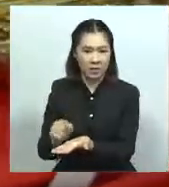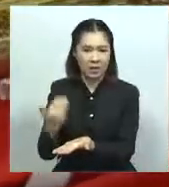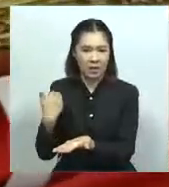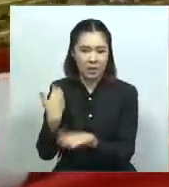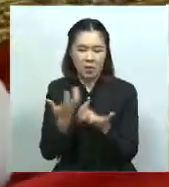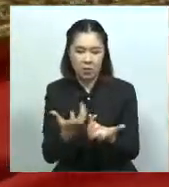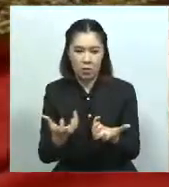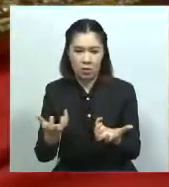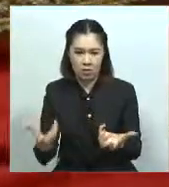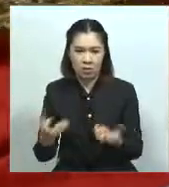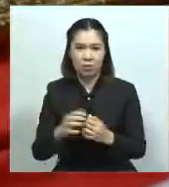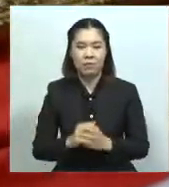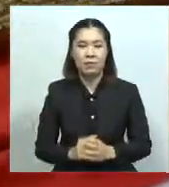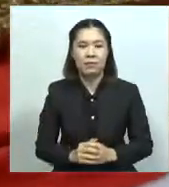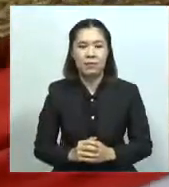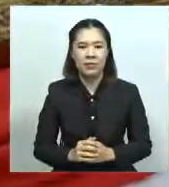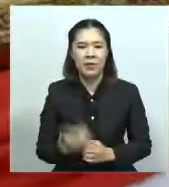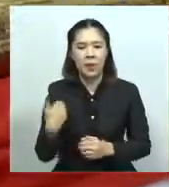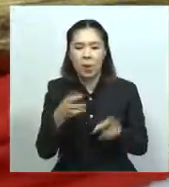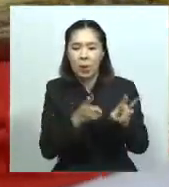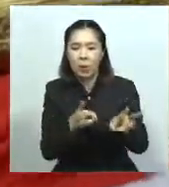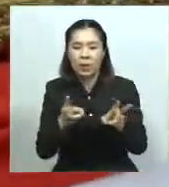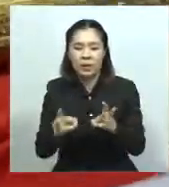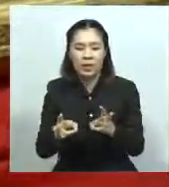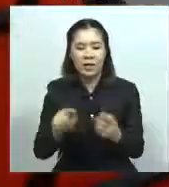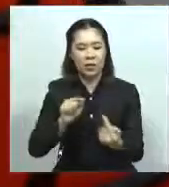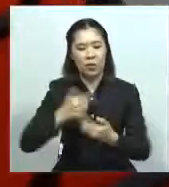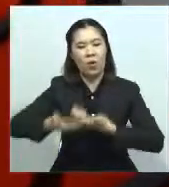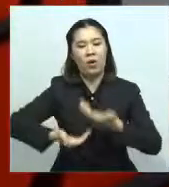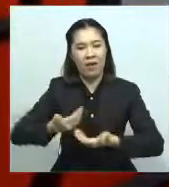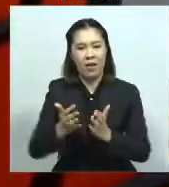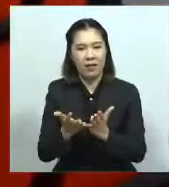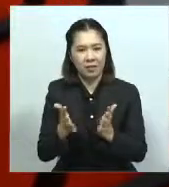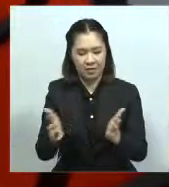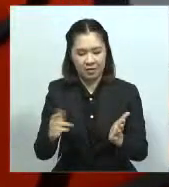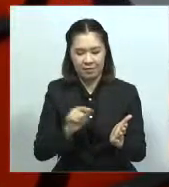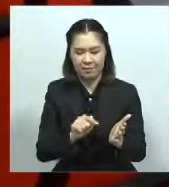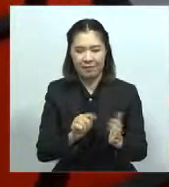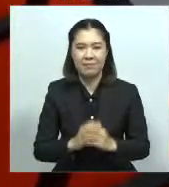ของสินค้าโอท็อปด้วยซึ่งก็จะเป็นอีก1ช่องทางในการขายผลิตภัณฑ์อีกด้วยค่ะ